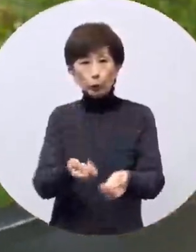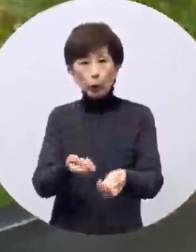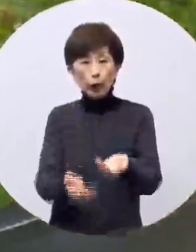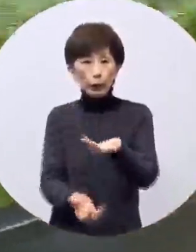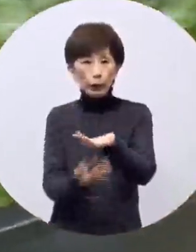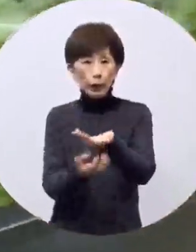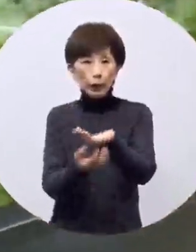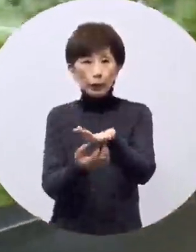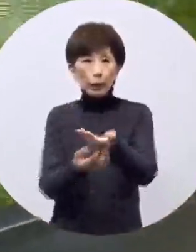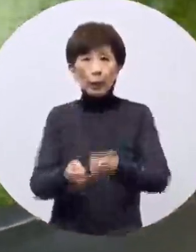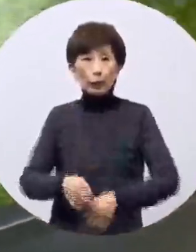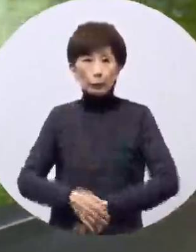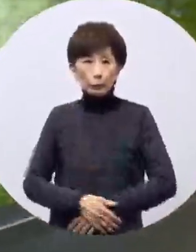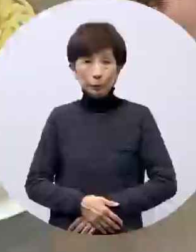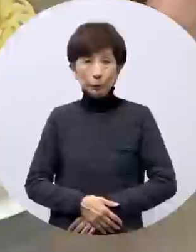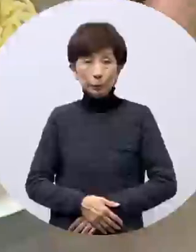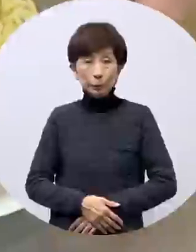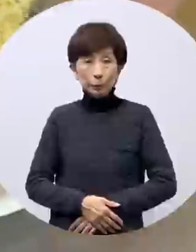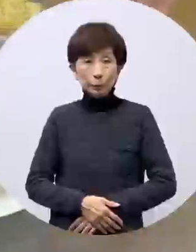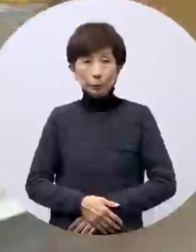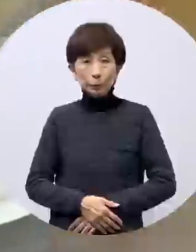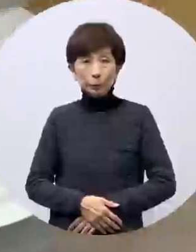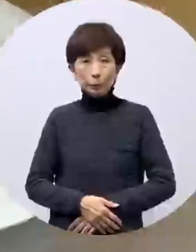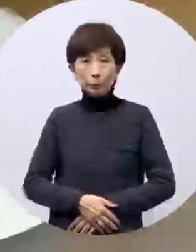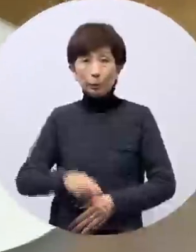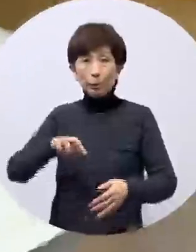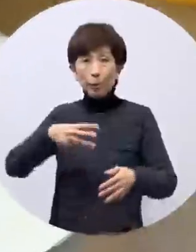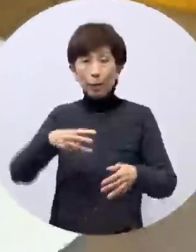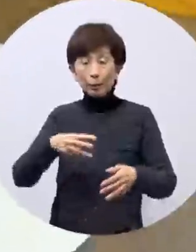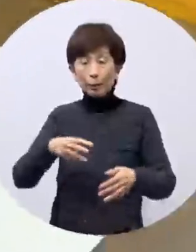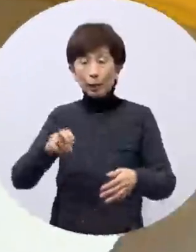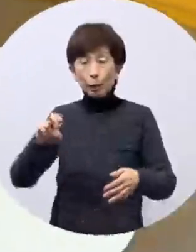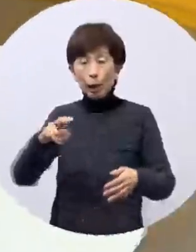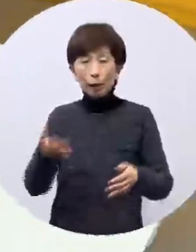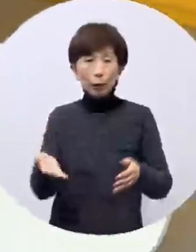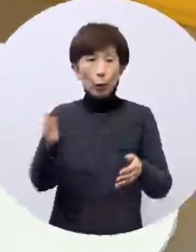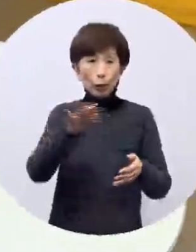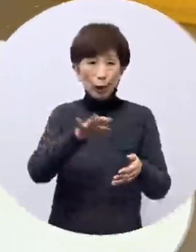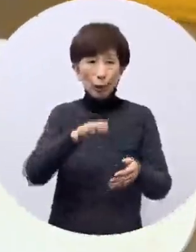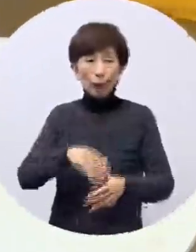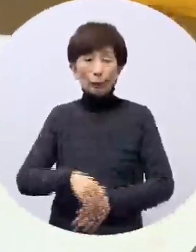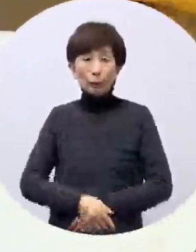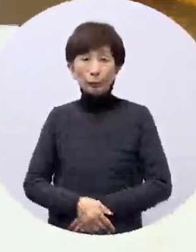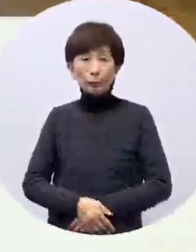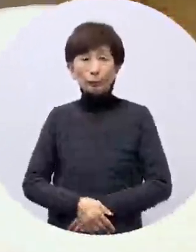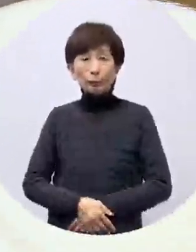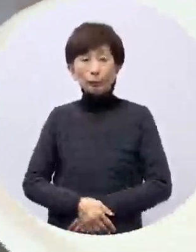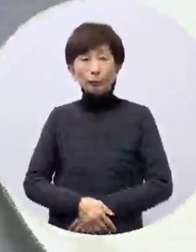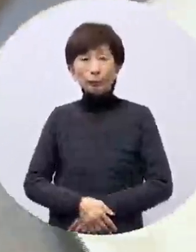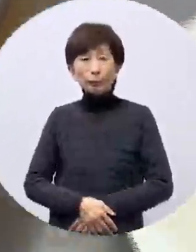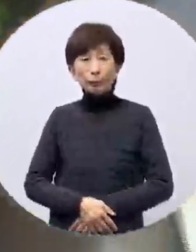。はい、パスタとエビを入れていきます。 はい